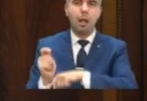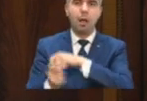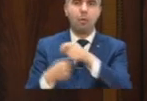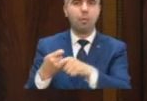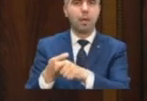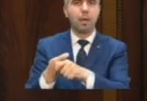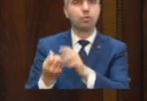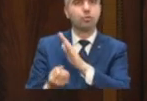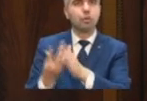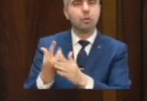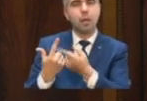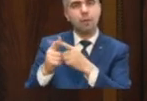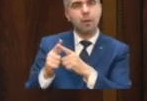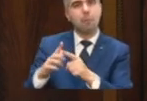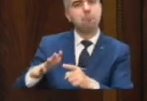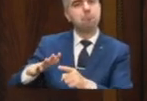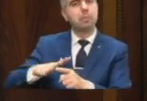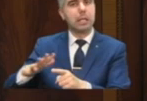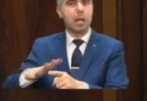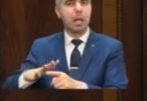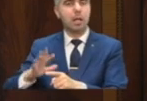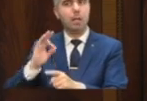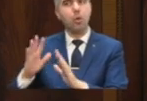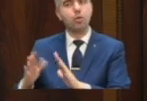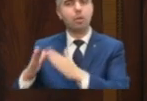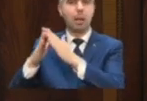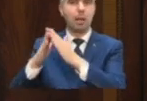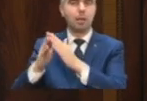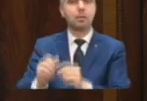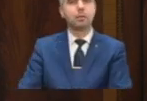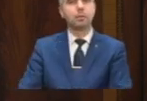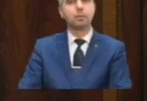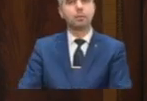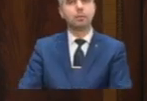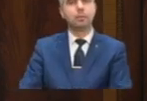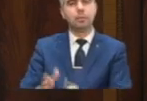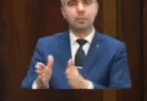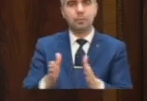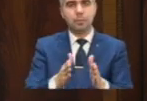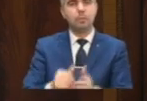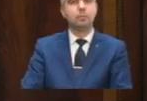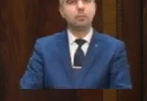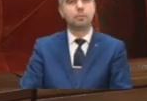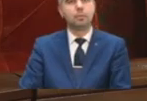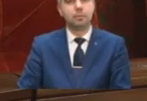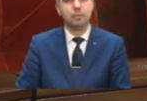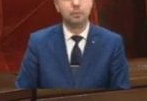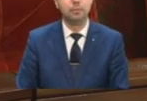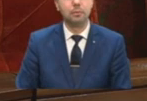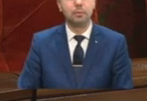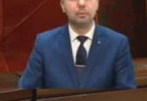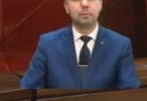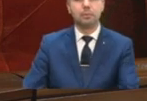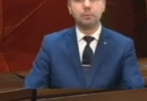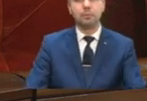القروي وآخر خاص بالمناطق الجبلية. وشكرا. شكرا السيد النائب المحترم. الكلمة